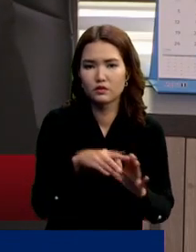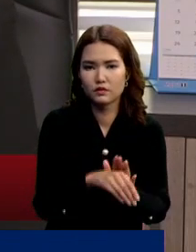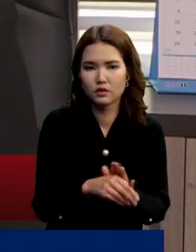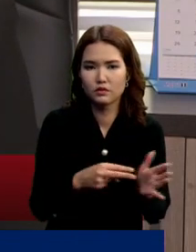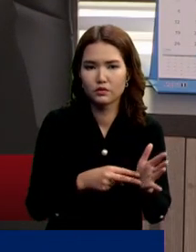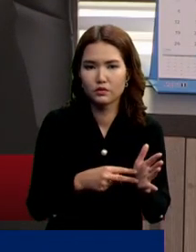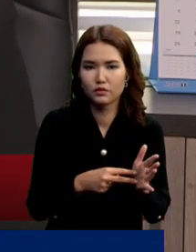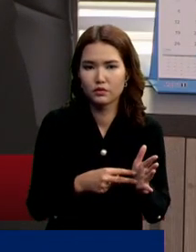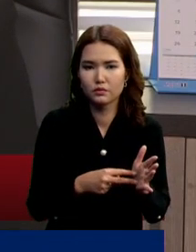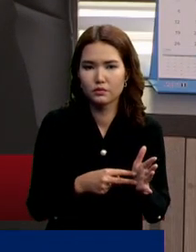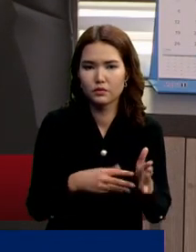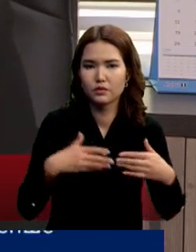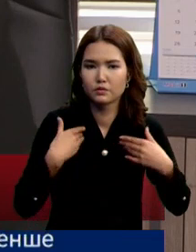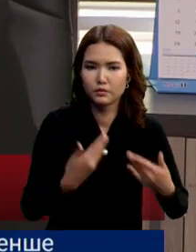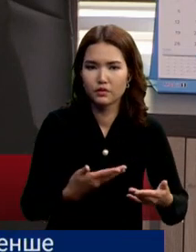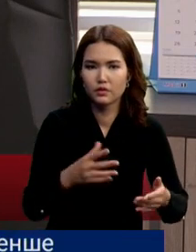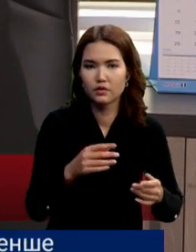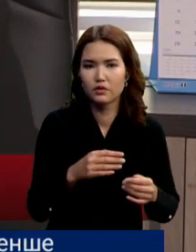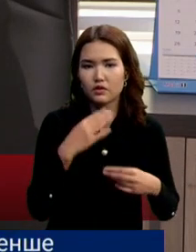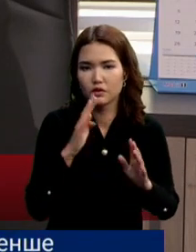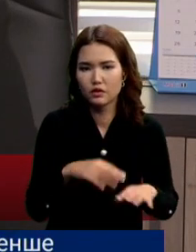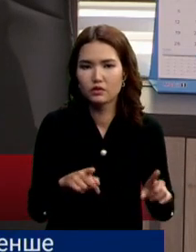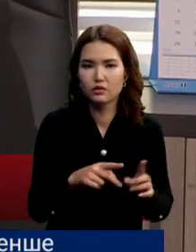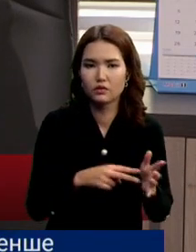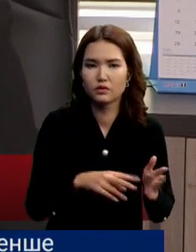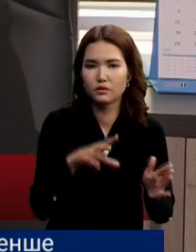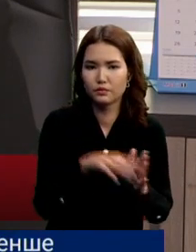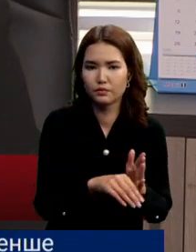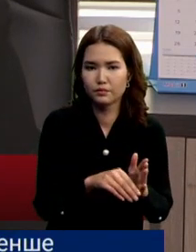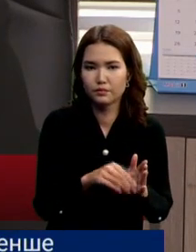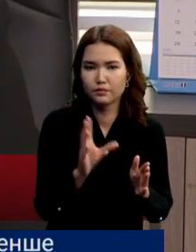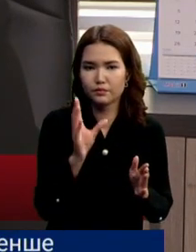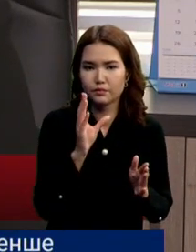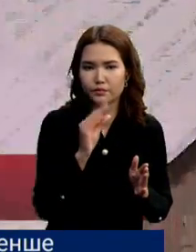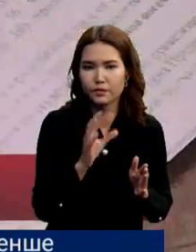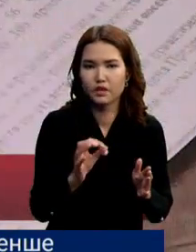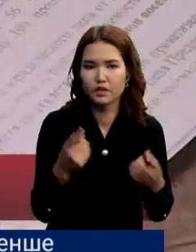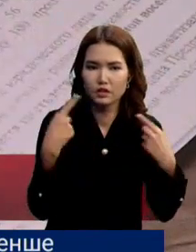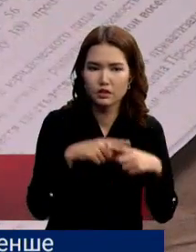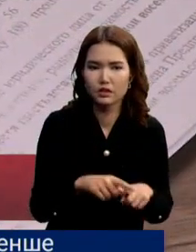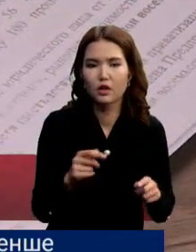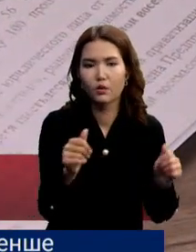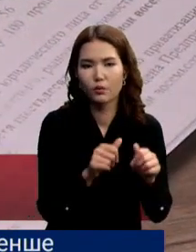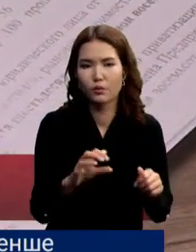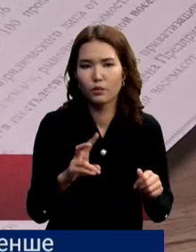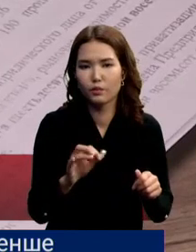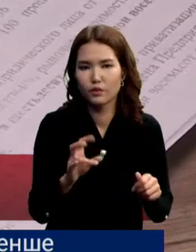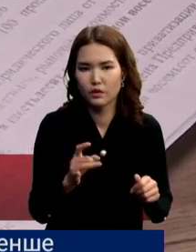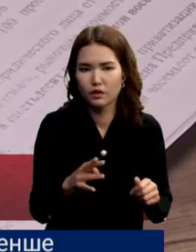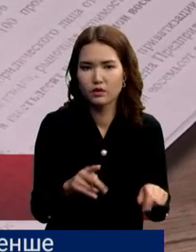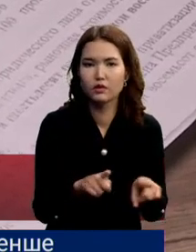суде, это количество дел, да, оно просто зашкаливает. То есть одно экономическое дело, одно дело в кассацию ушло, два уголовных дела,